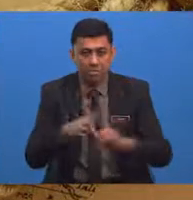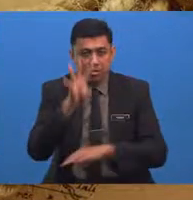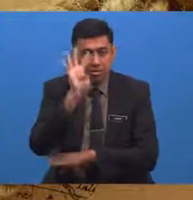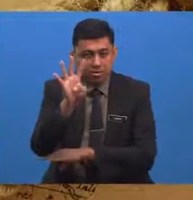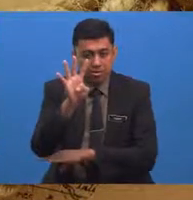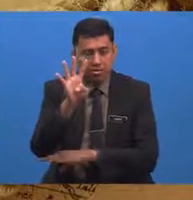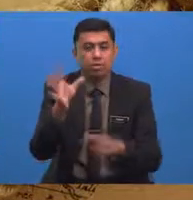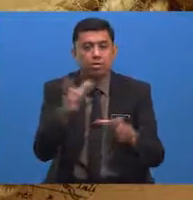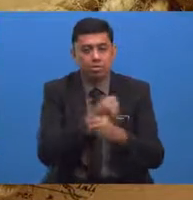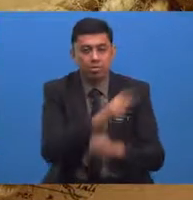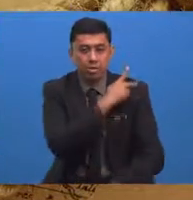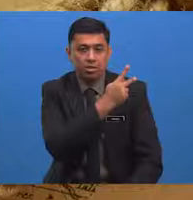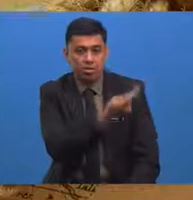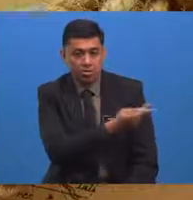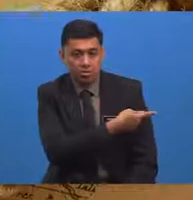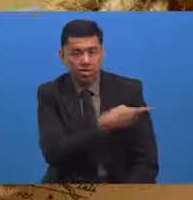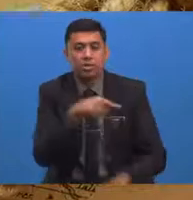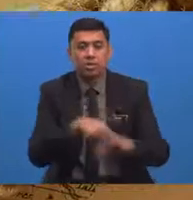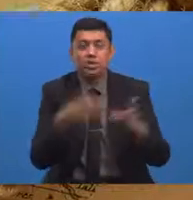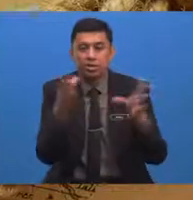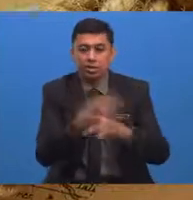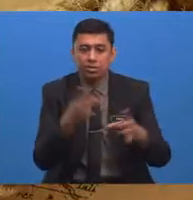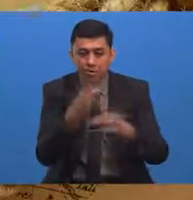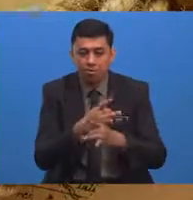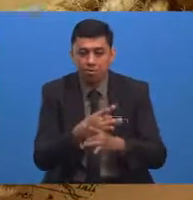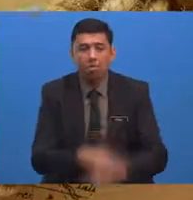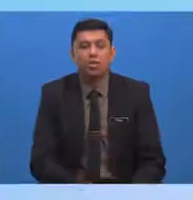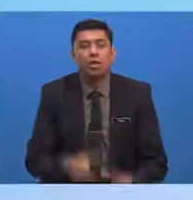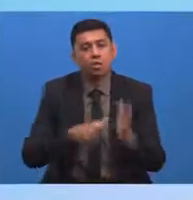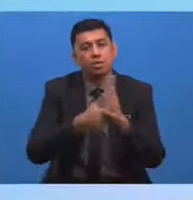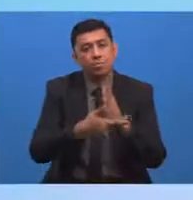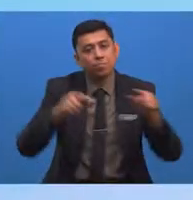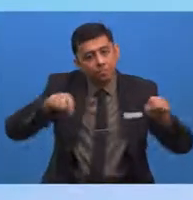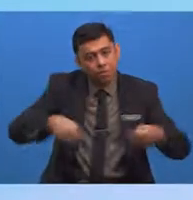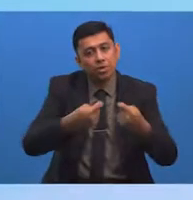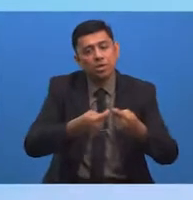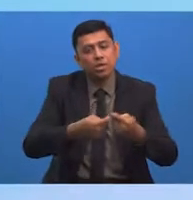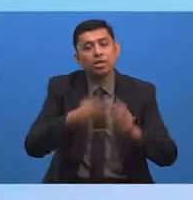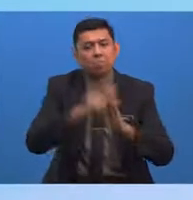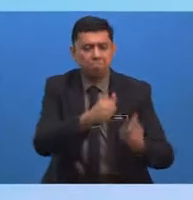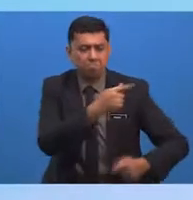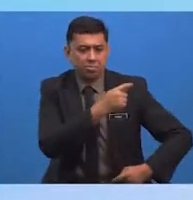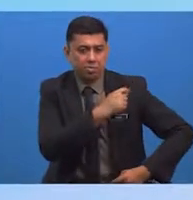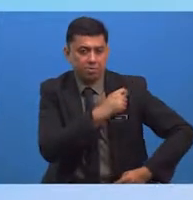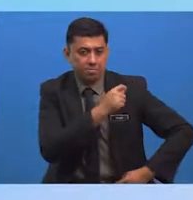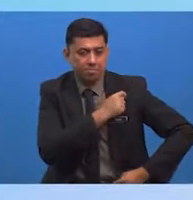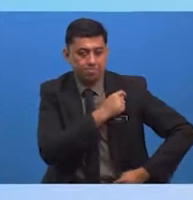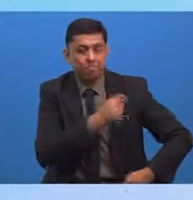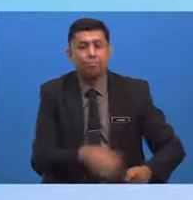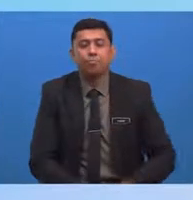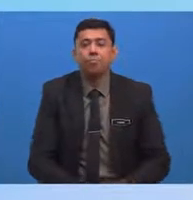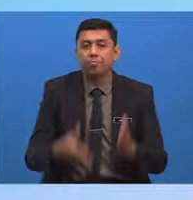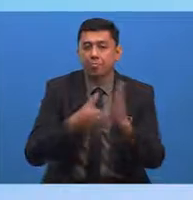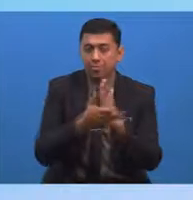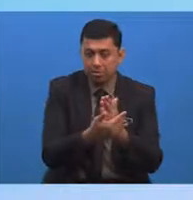bagi mendapatkan kuasa pemerintahan di Sarawak iaitu melalui tindakan ketenteraan. James Brooke